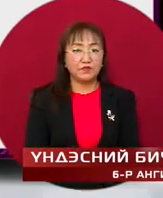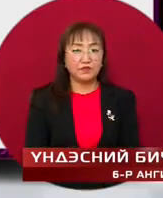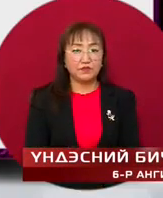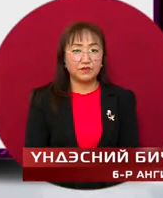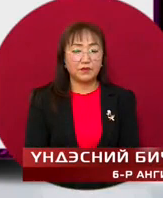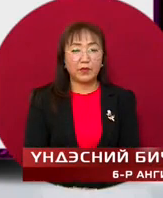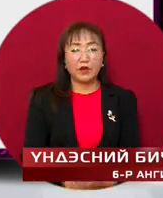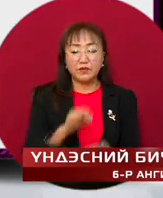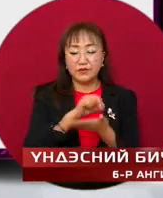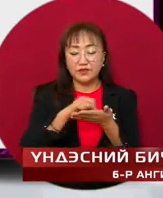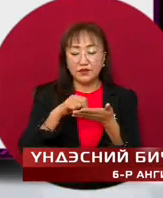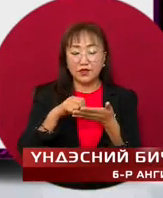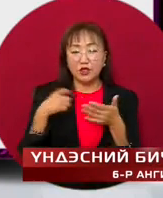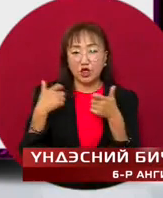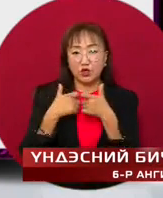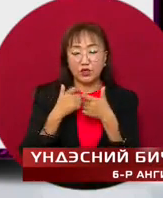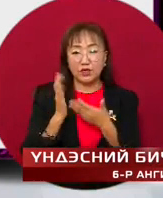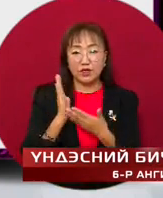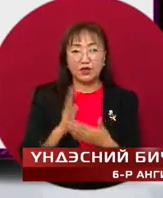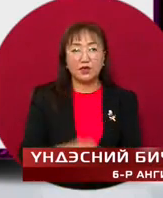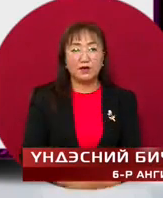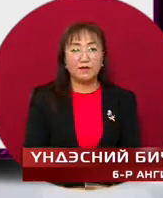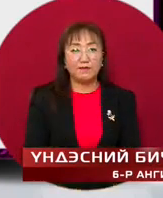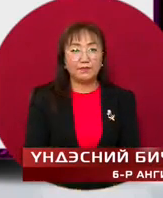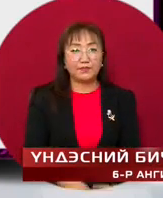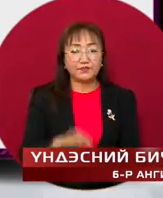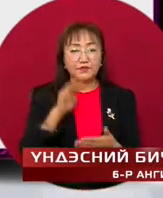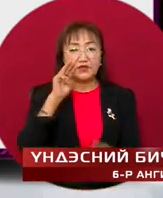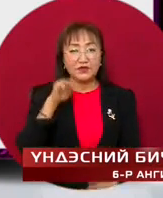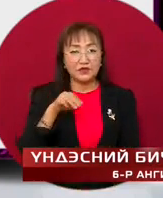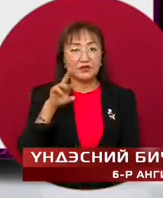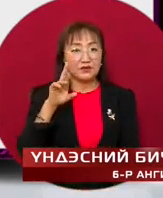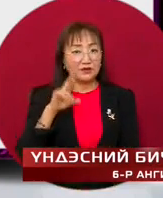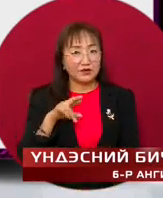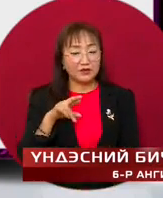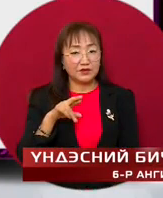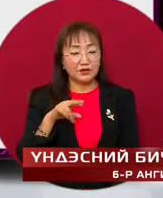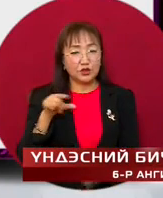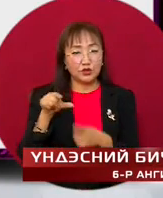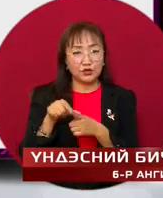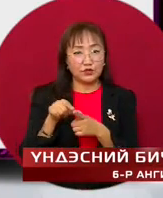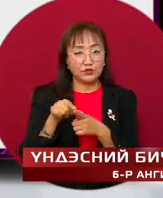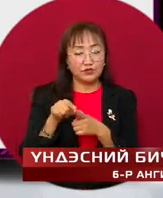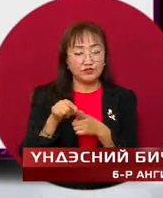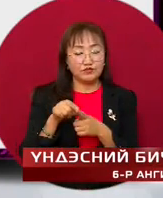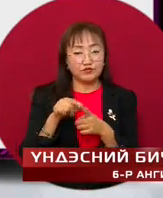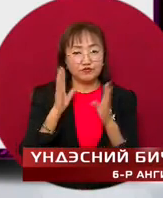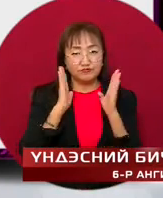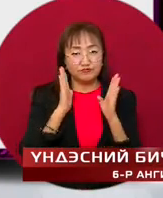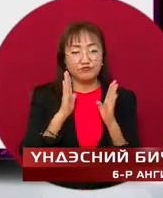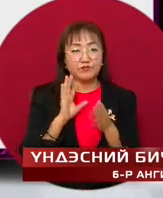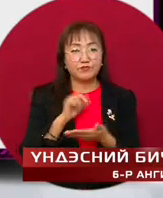За, бичснээ тулгаараа хүүхдүүдээ. Хамгийн гол нь тий ялгалын нөхцөл дээр алдаа гаргахгүй гаргаагүй байхаа гэдэгт багш нь сэтгэж